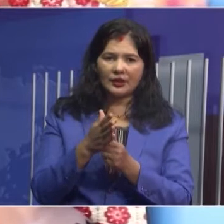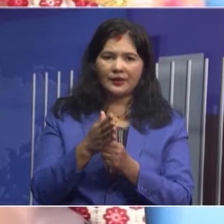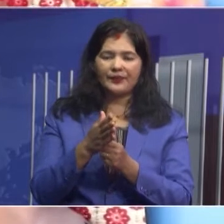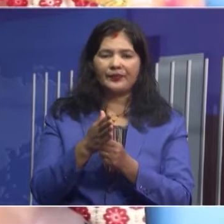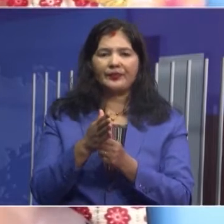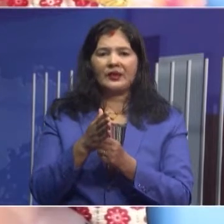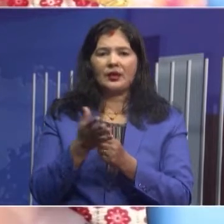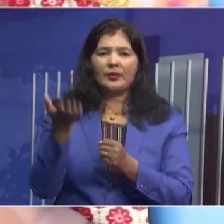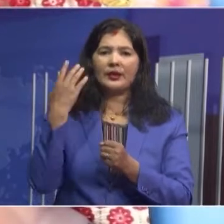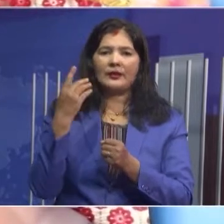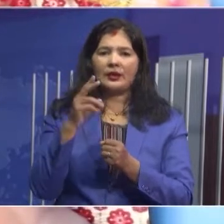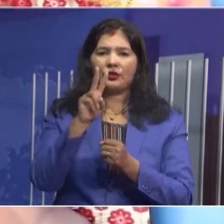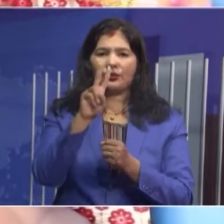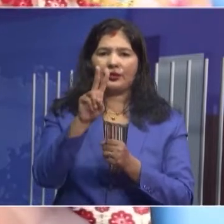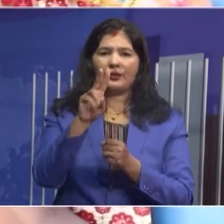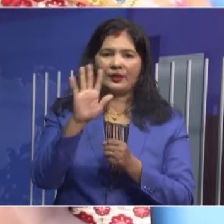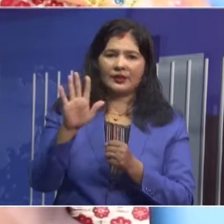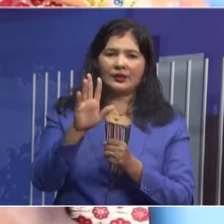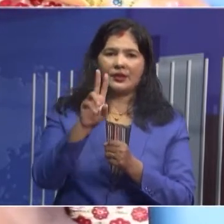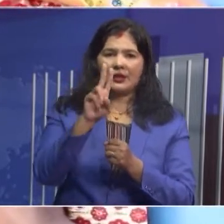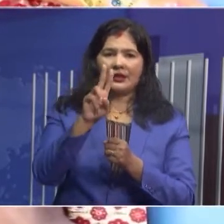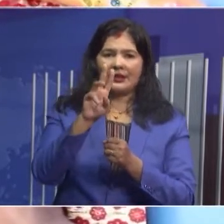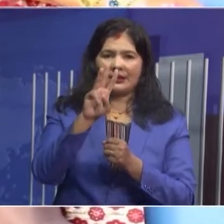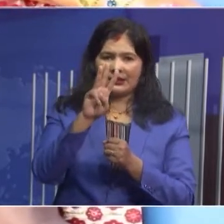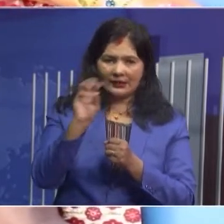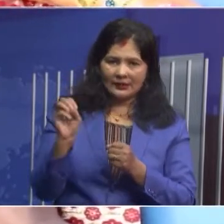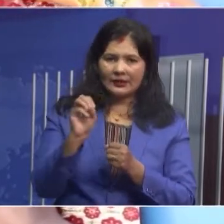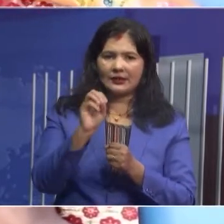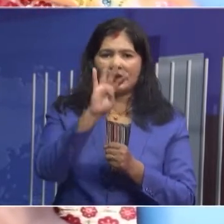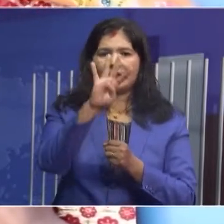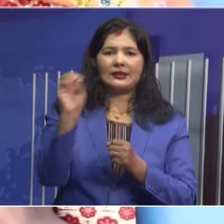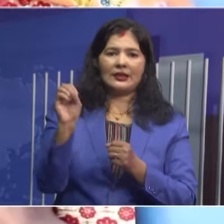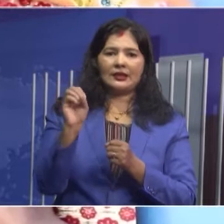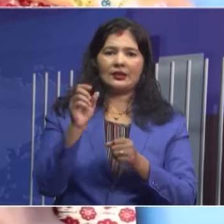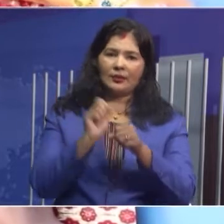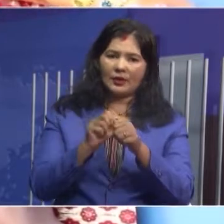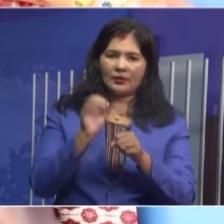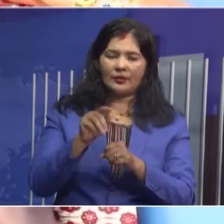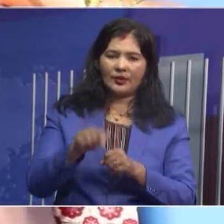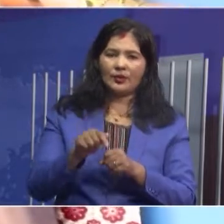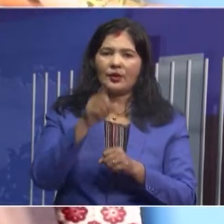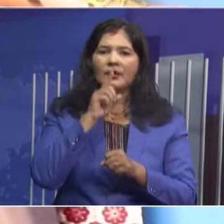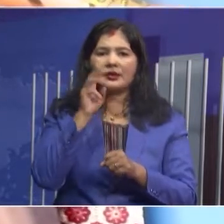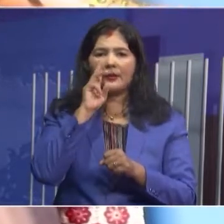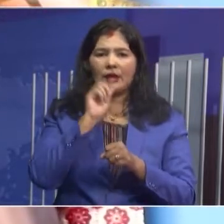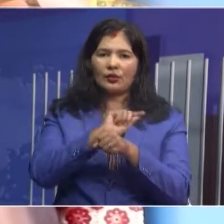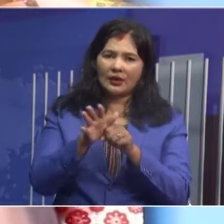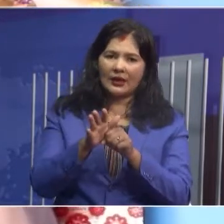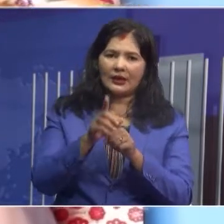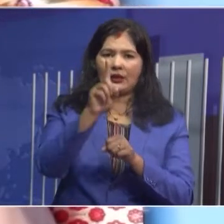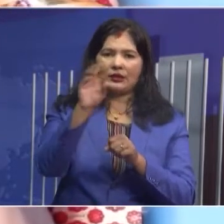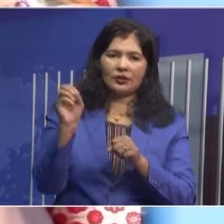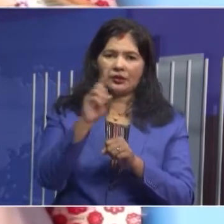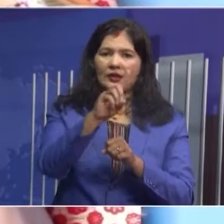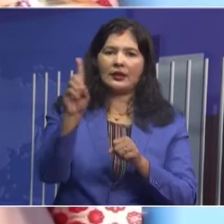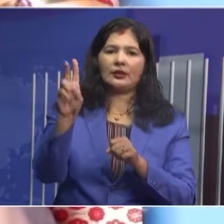बनाउँदा 25 वटा 30 वटा 40 वटासम्म गराउँथ्यौँ, तर अहिले यो बेलामा हामीले गराउँदा यो कोरोनाले गर्दा हामीले 10 12